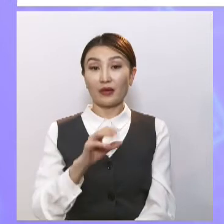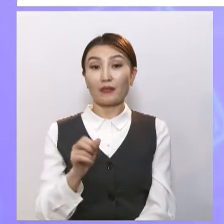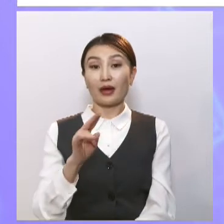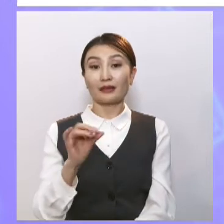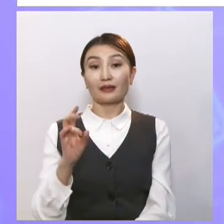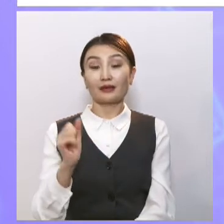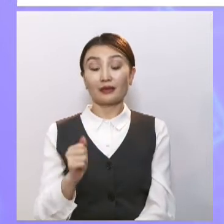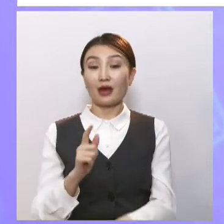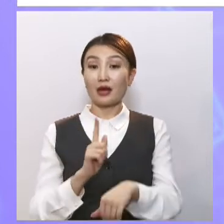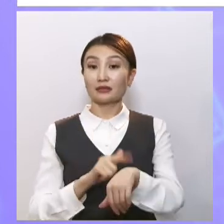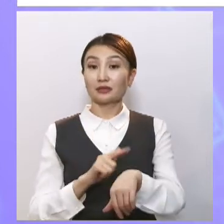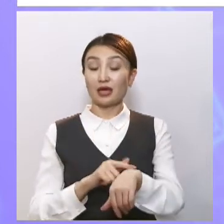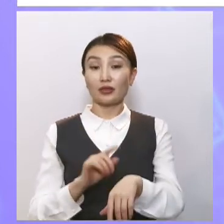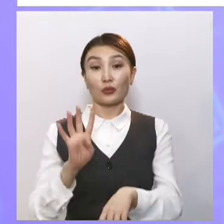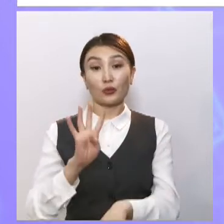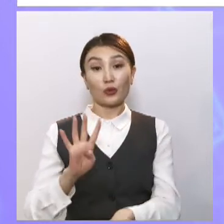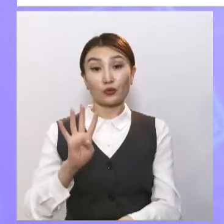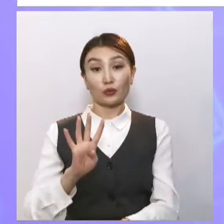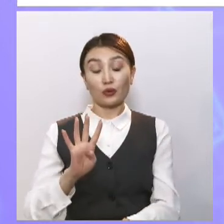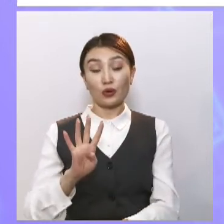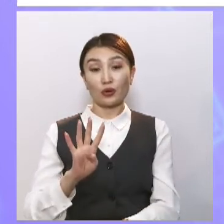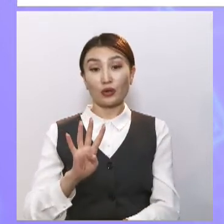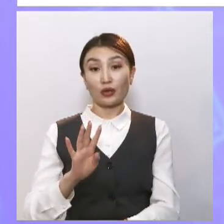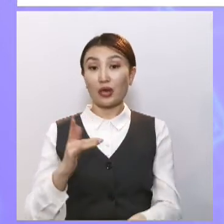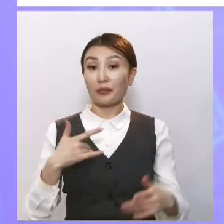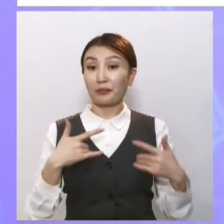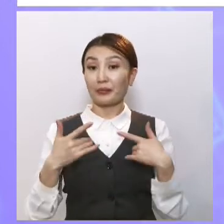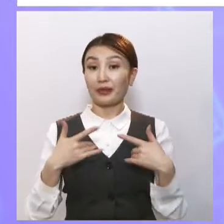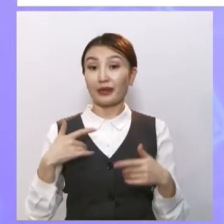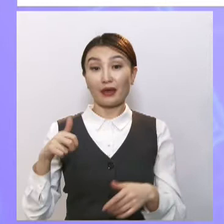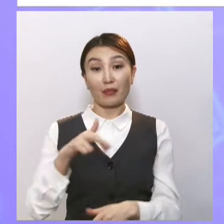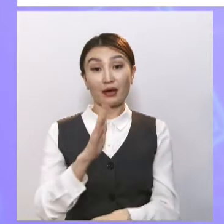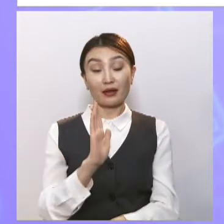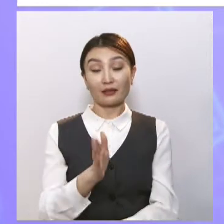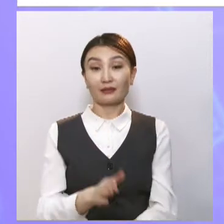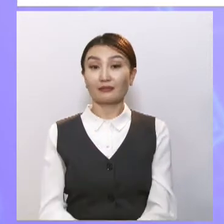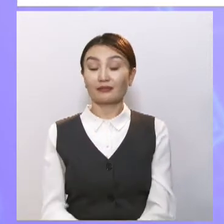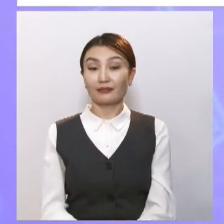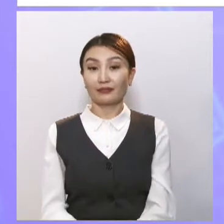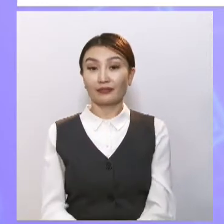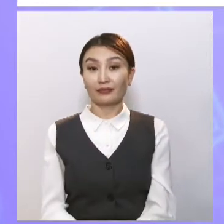Мадина саат 4'de бийге барат.